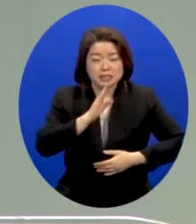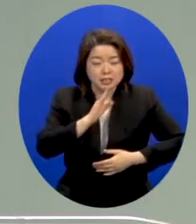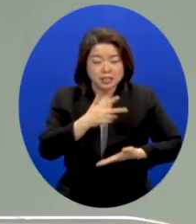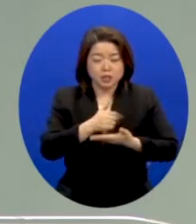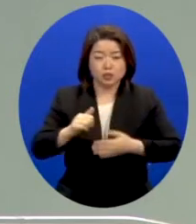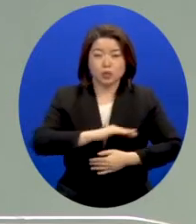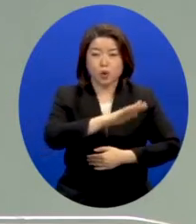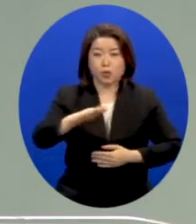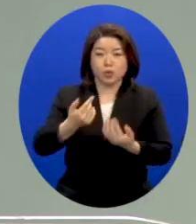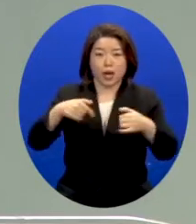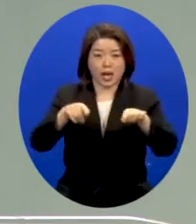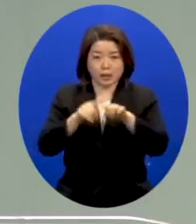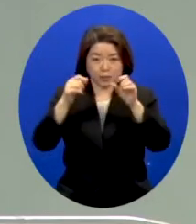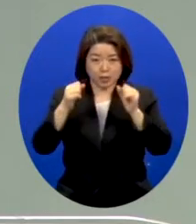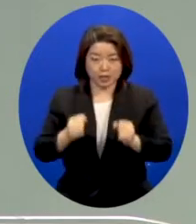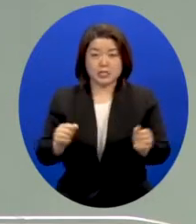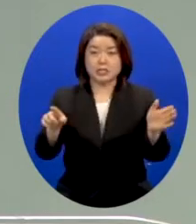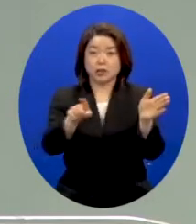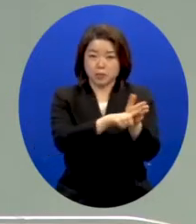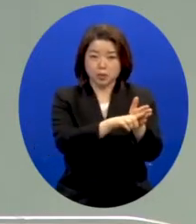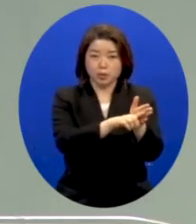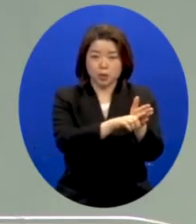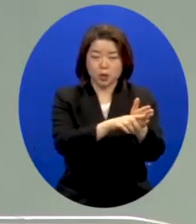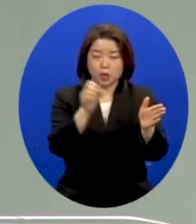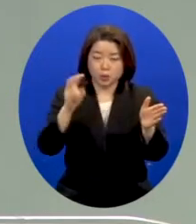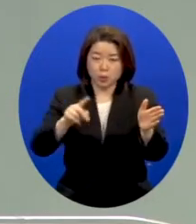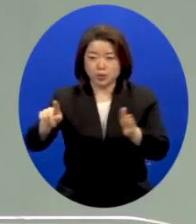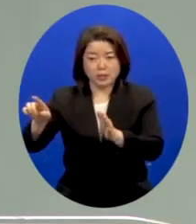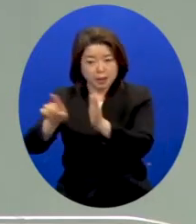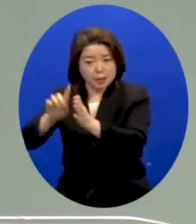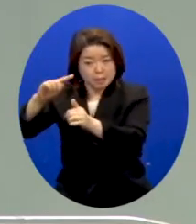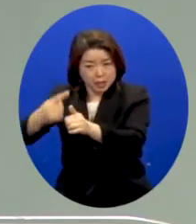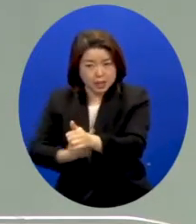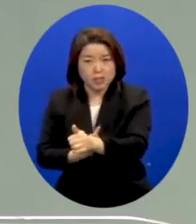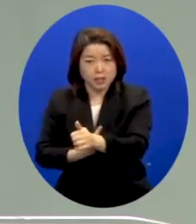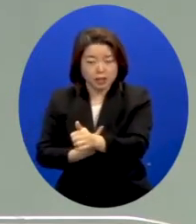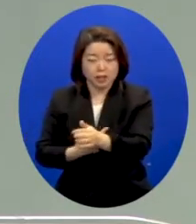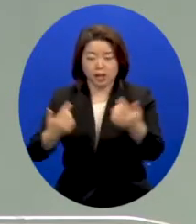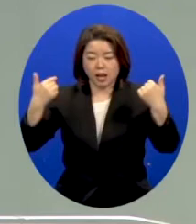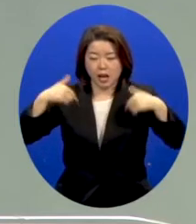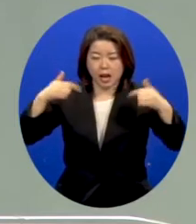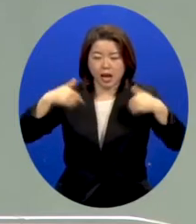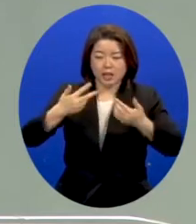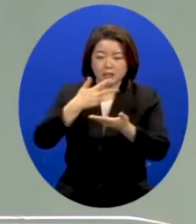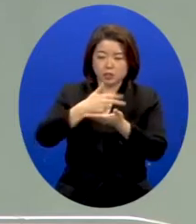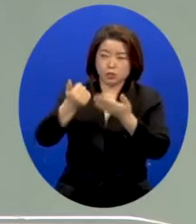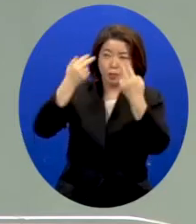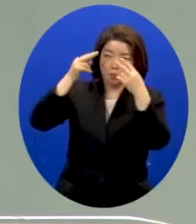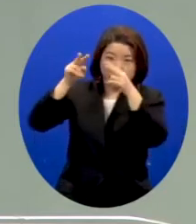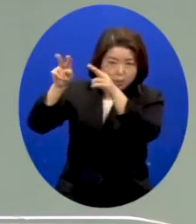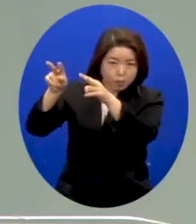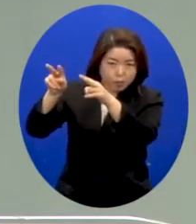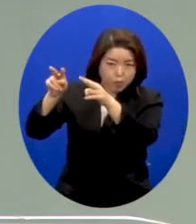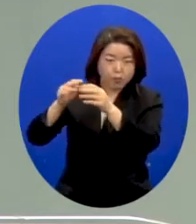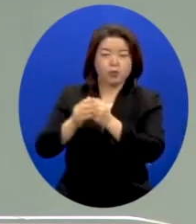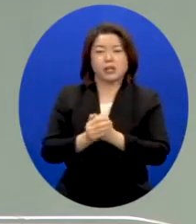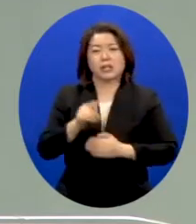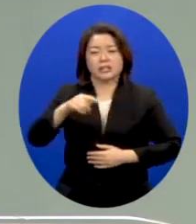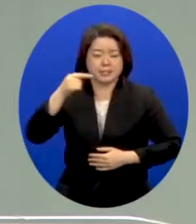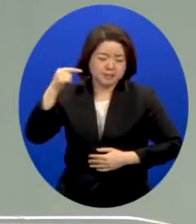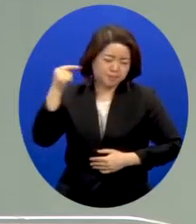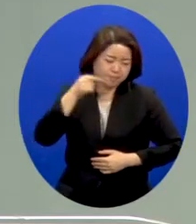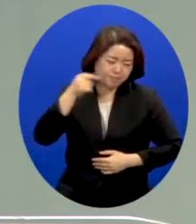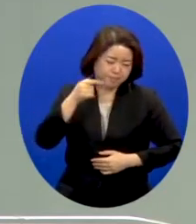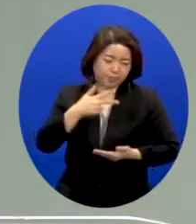함께 계시는 것을 믿고 또 그것이 믿어 지도록 항상 주님을 바라보고 그렇게 철저히